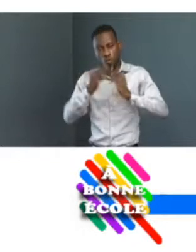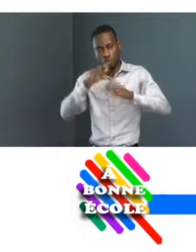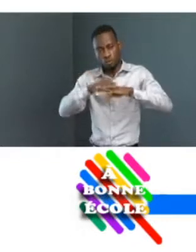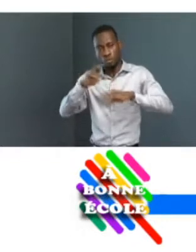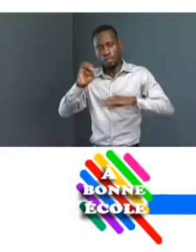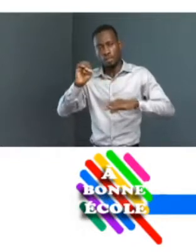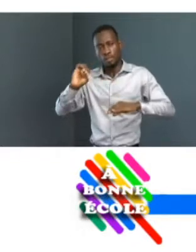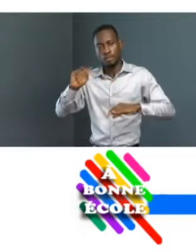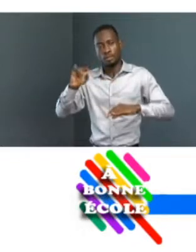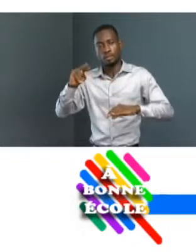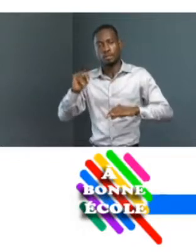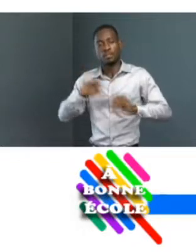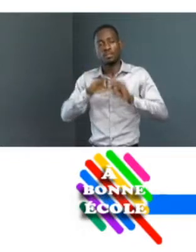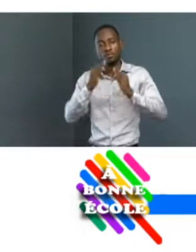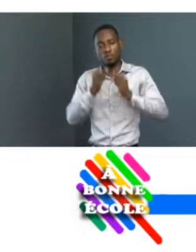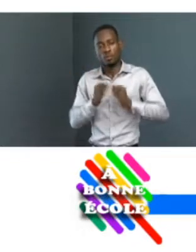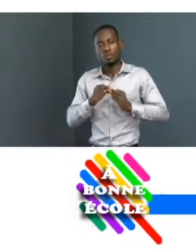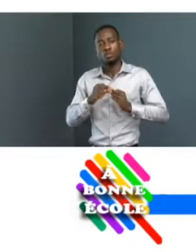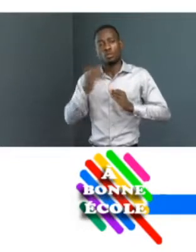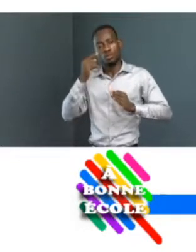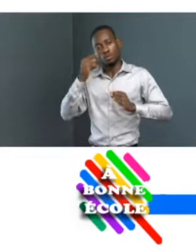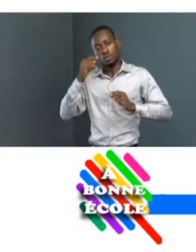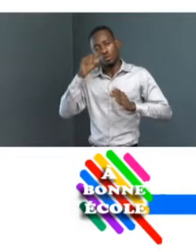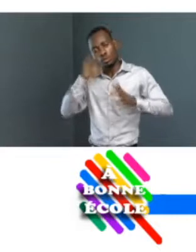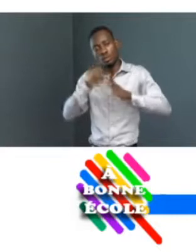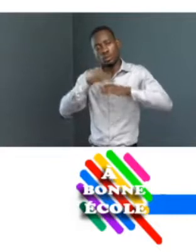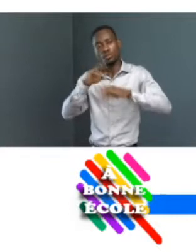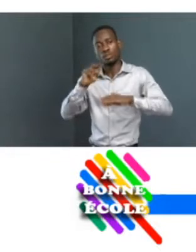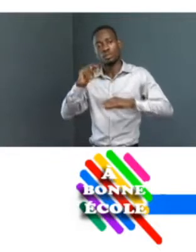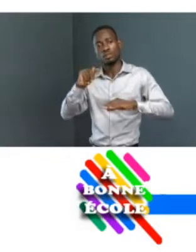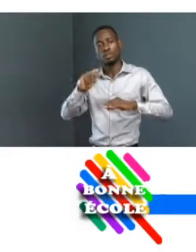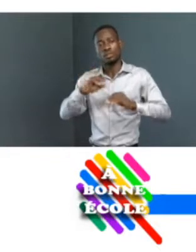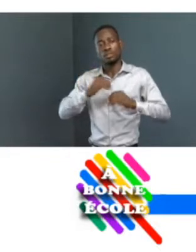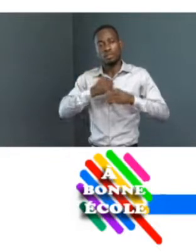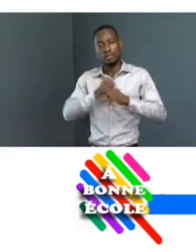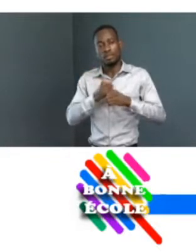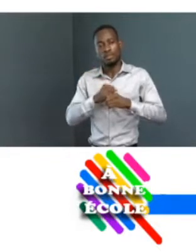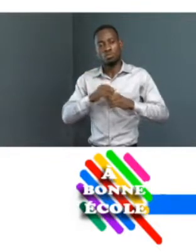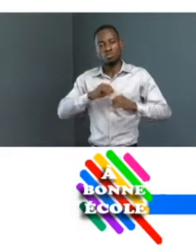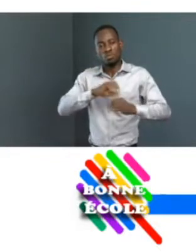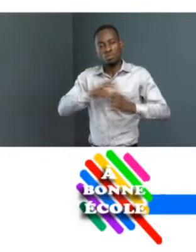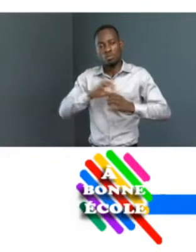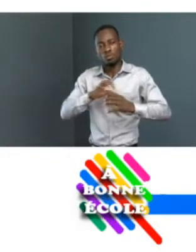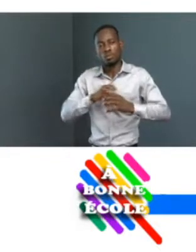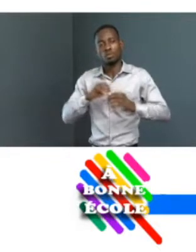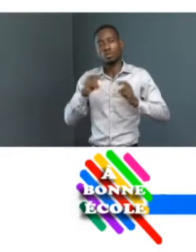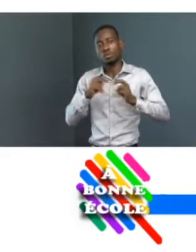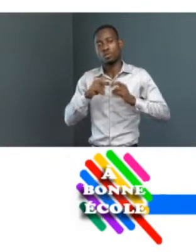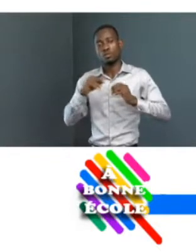formation de l'image sur la rétine crée une perturbation au niveau de cette